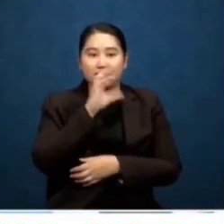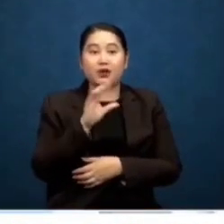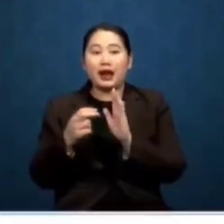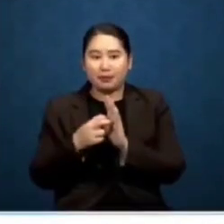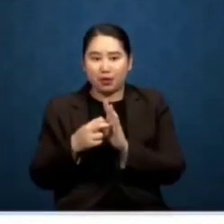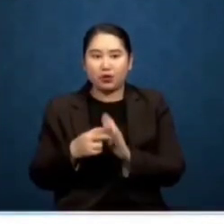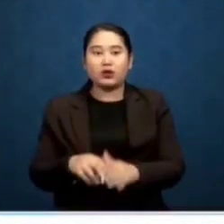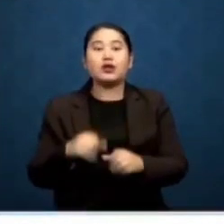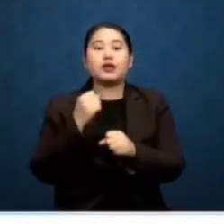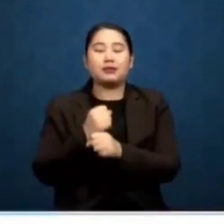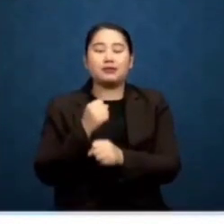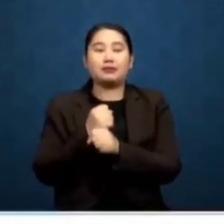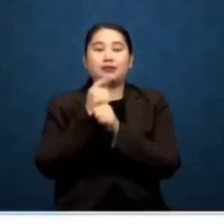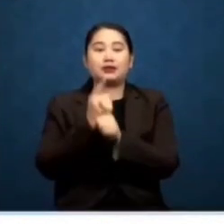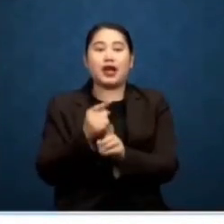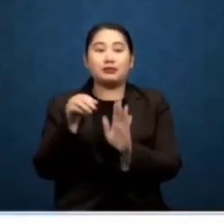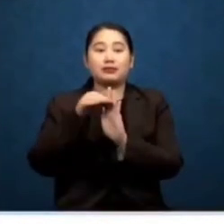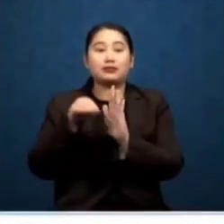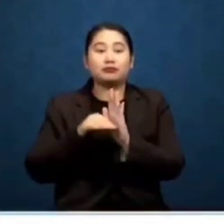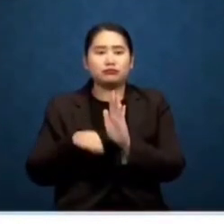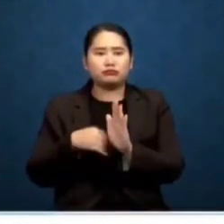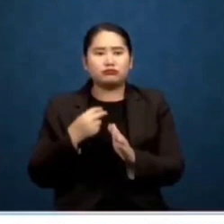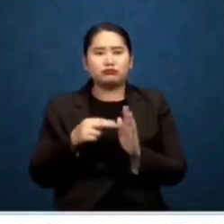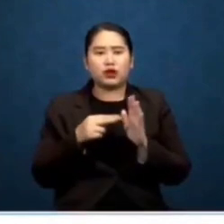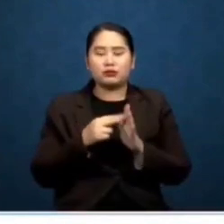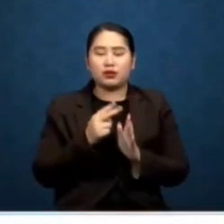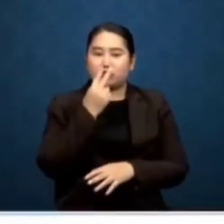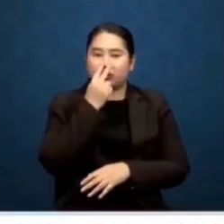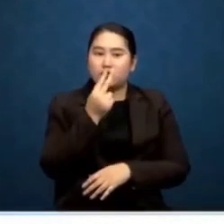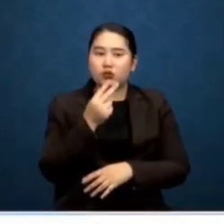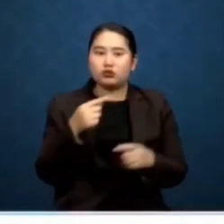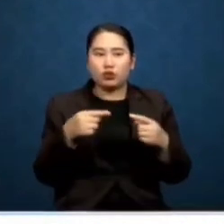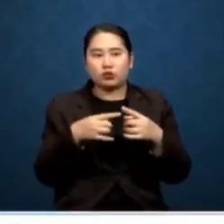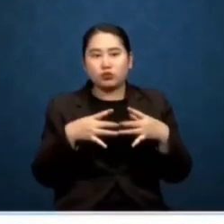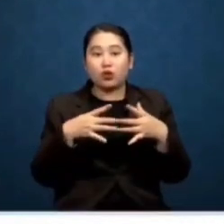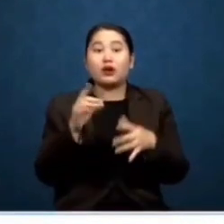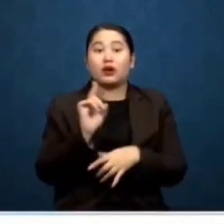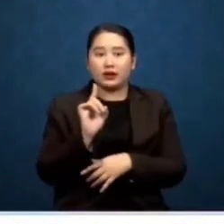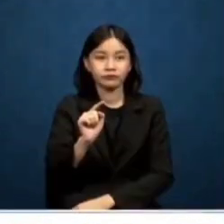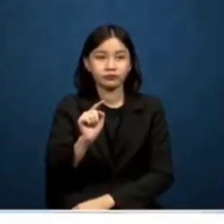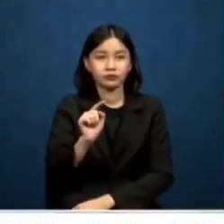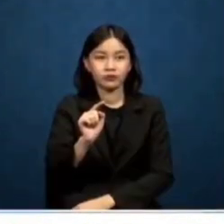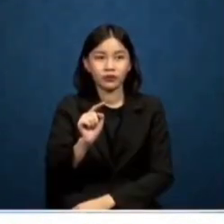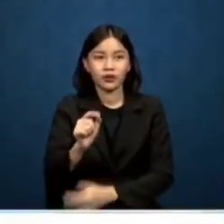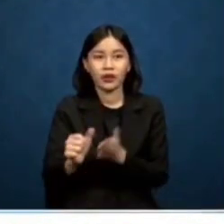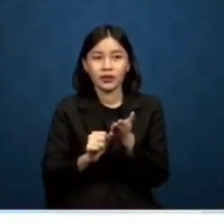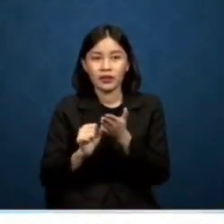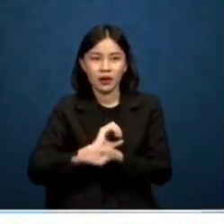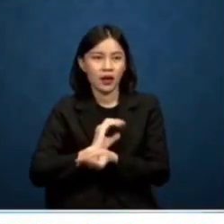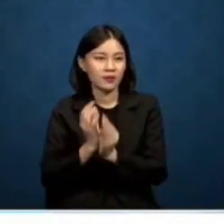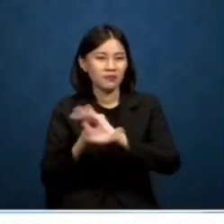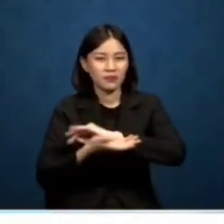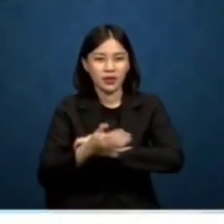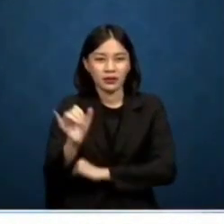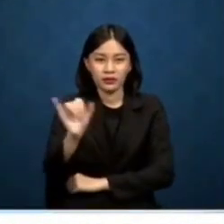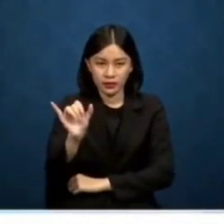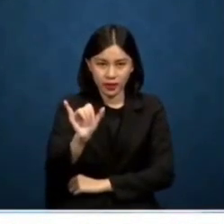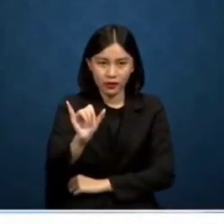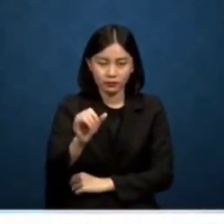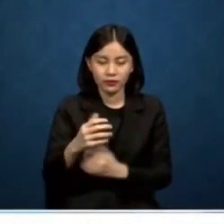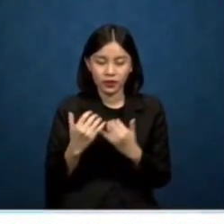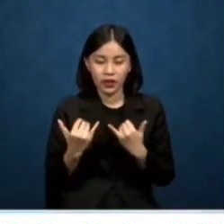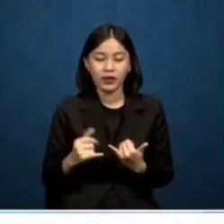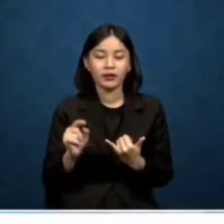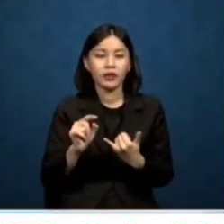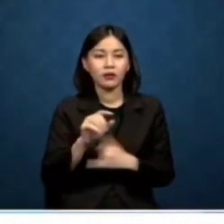พ.ศเห็นด้วย 162เสียงไม่เห็นด้วยไม่มีงดออกเสียง 2เสียง4ล่างพระราชบัญญัติสภา